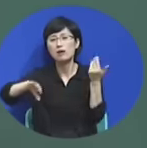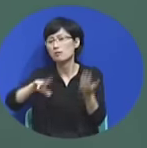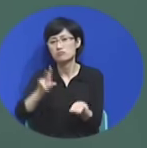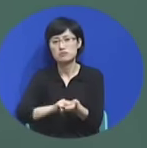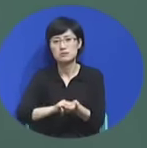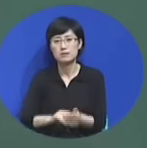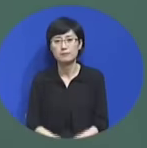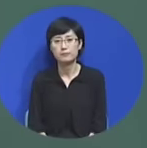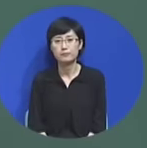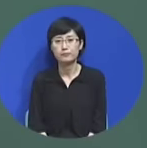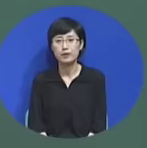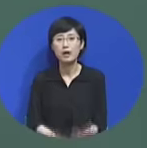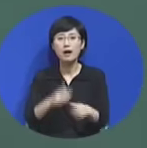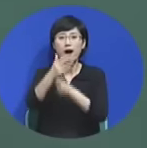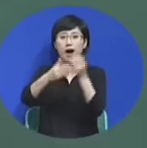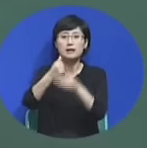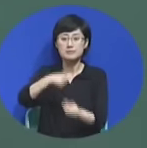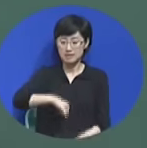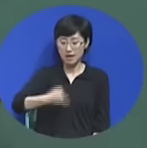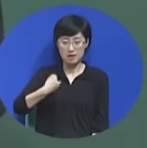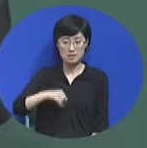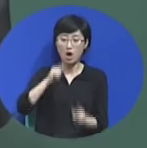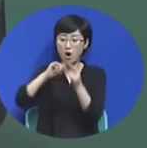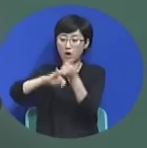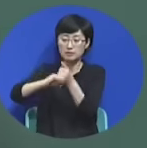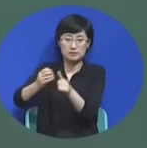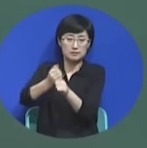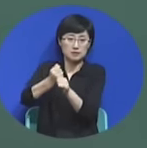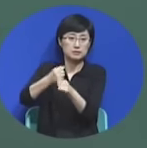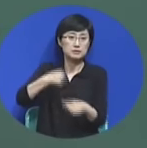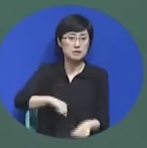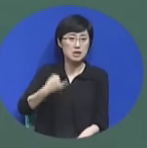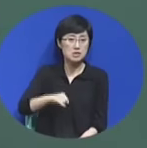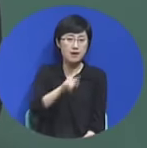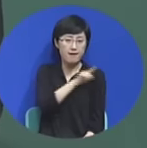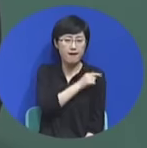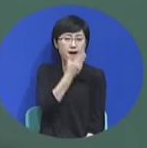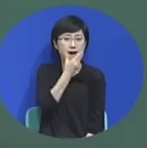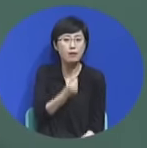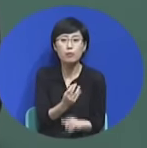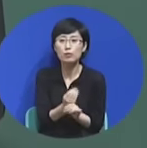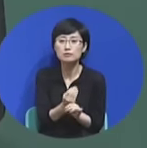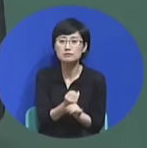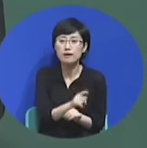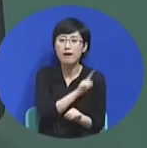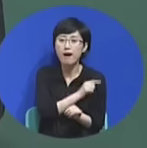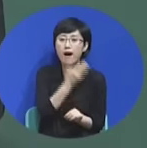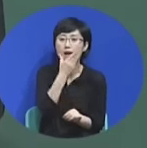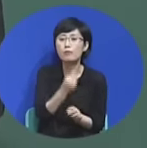但是我们所领受的亨通不是那样种类的亨通。 자, 우리 하나님의 자녀 언약의 백성이 가장 행복할 때가 언제인지 아십니까?